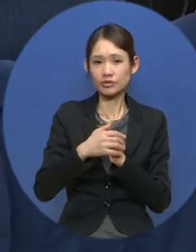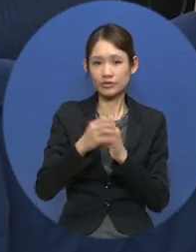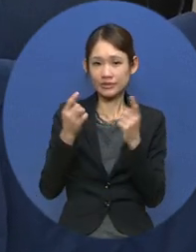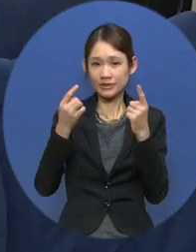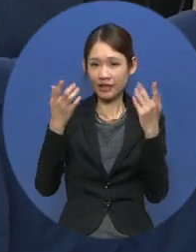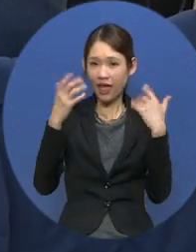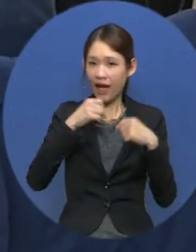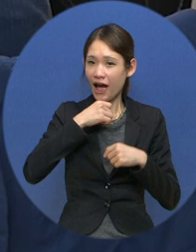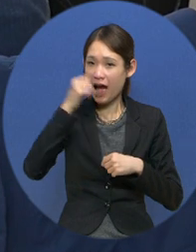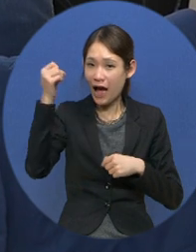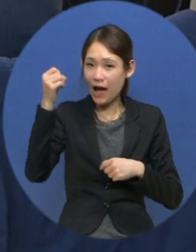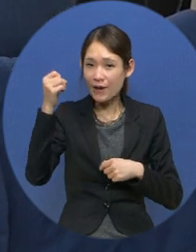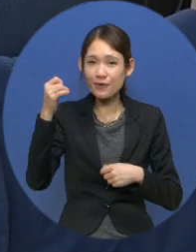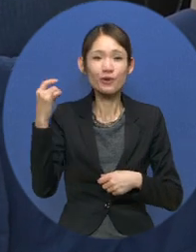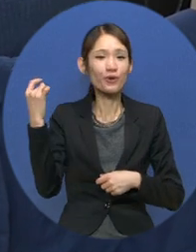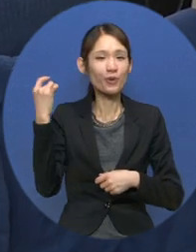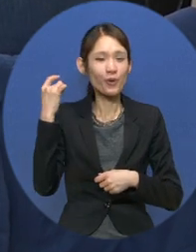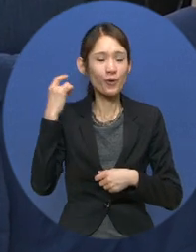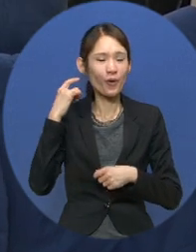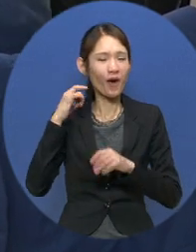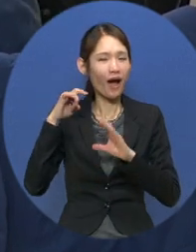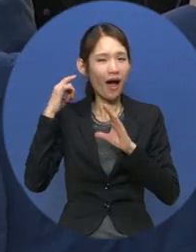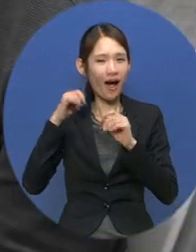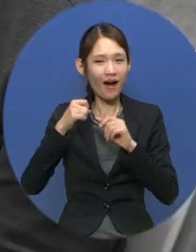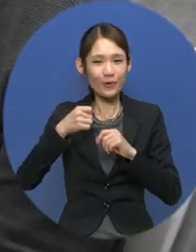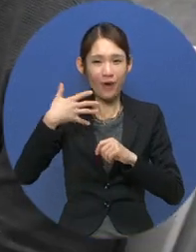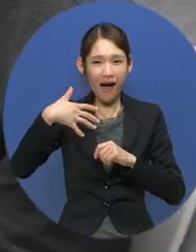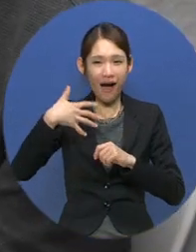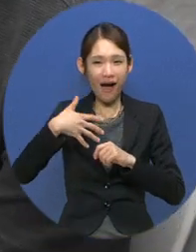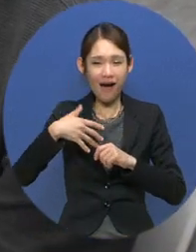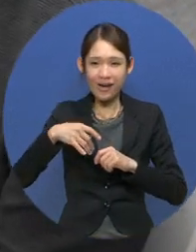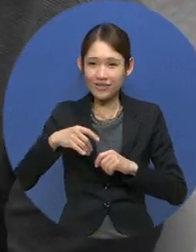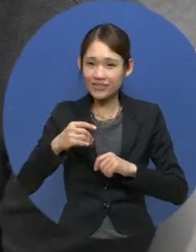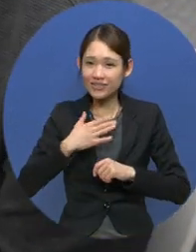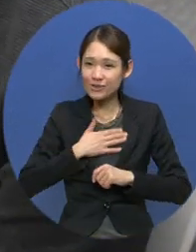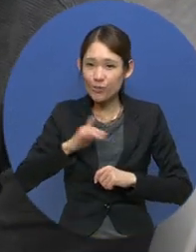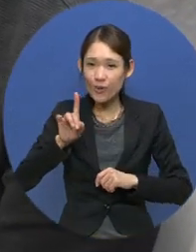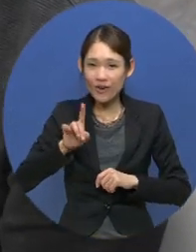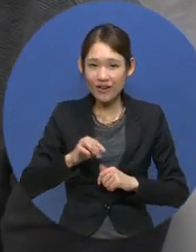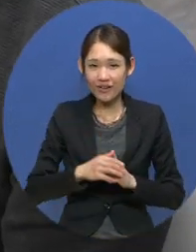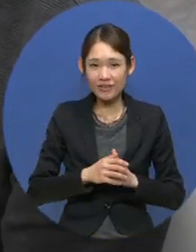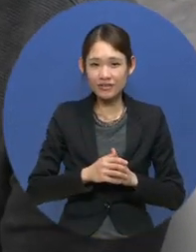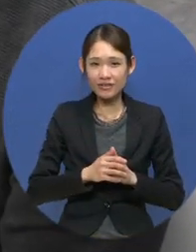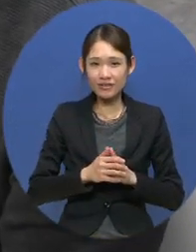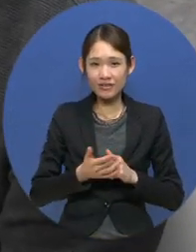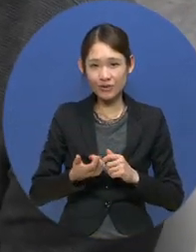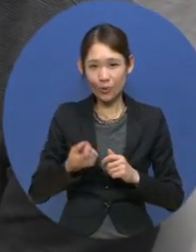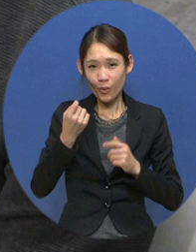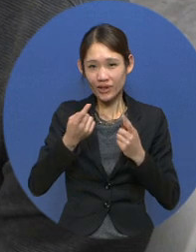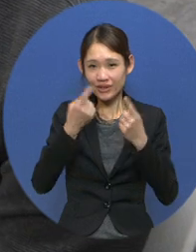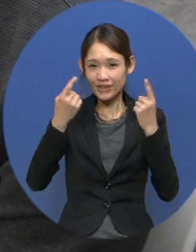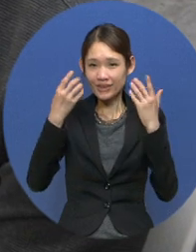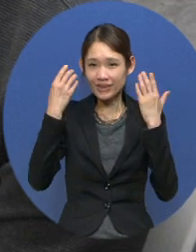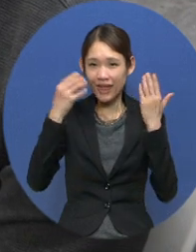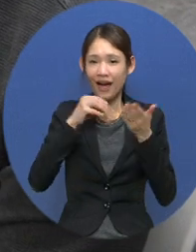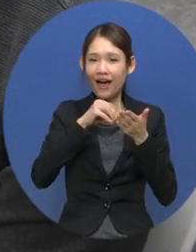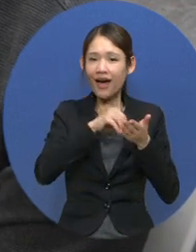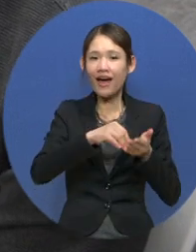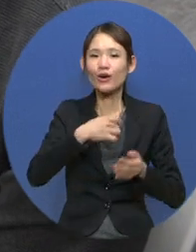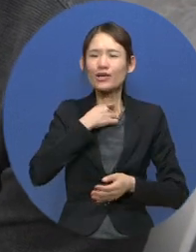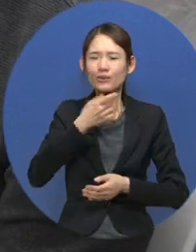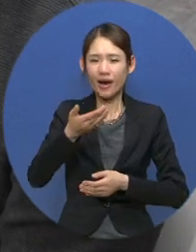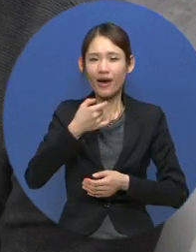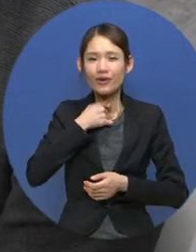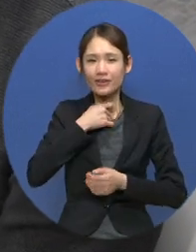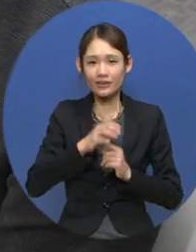합격했다는. 네. 엄청난 소식을 내가 들었어. 네. 어때 기분이? 지금 이제 곧 있으면 대학 가잖아. 너 대학 엄청 가고 싶어 했잖아.